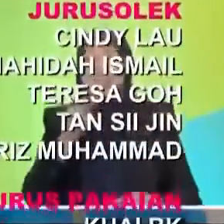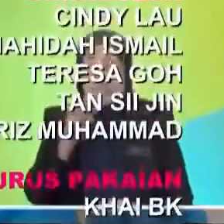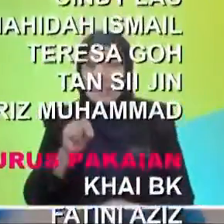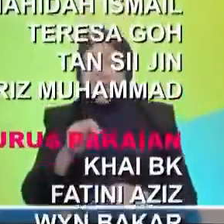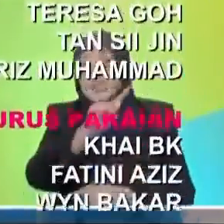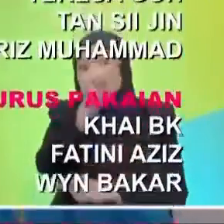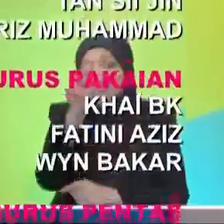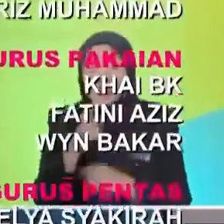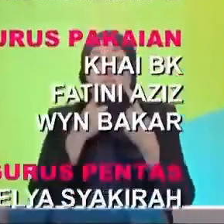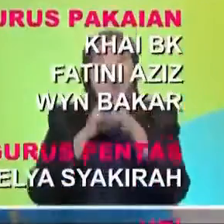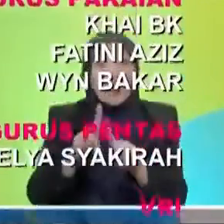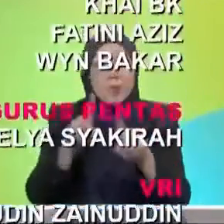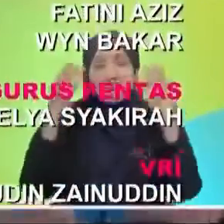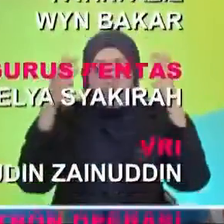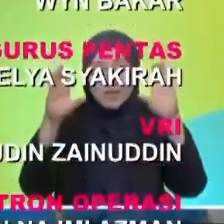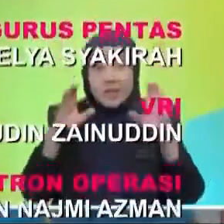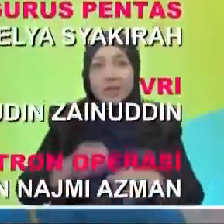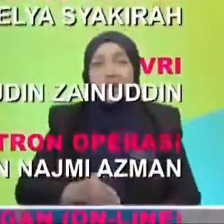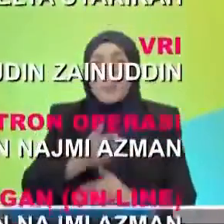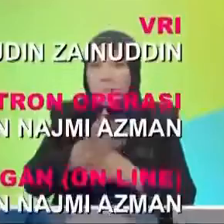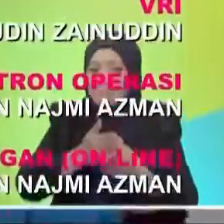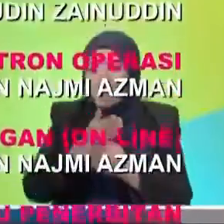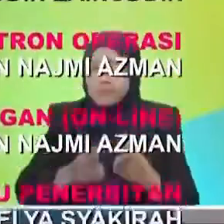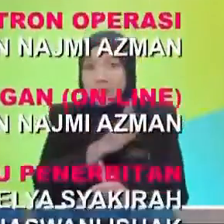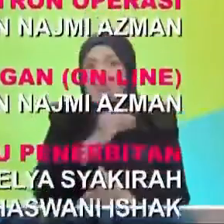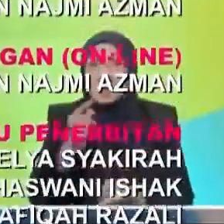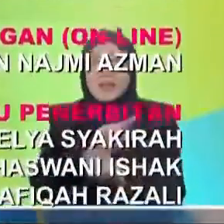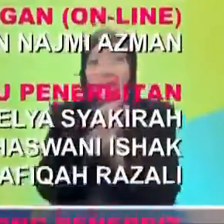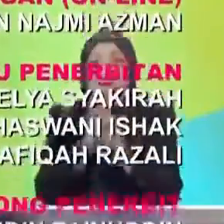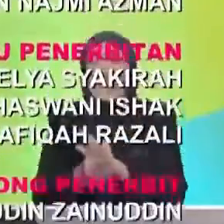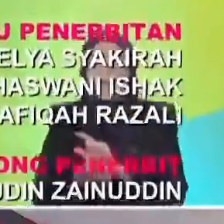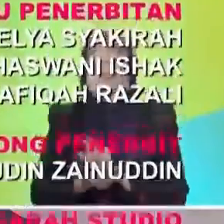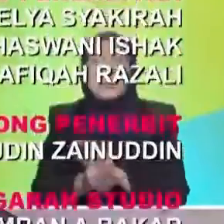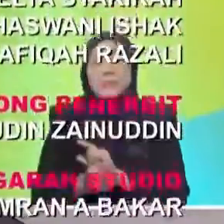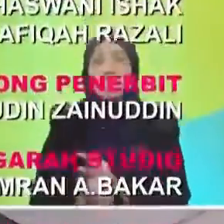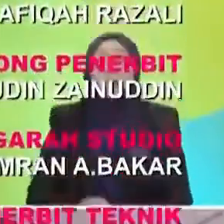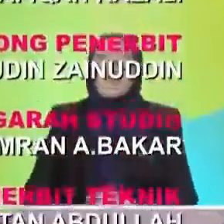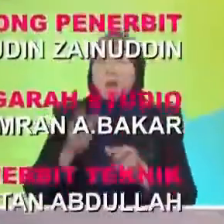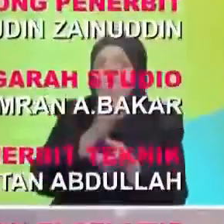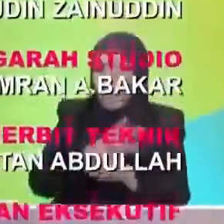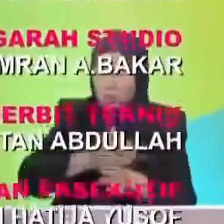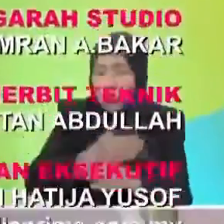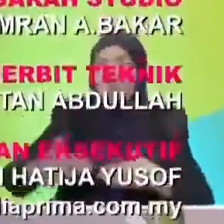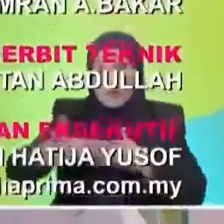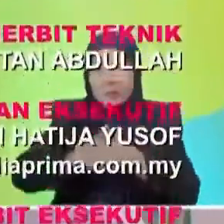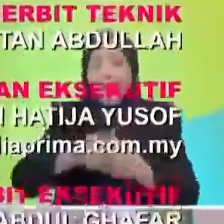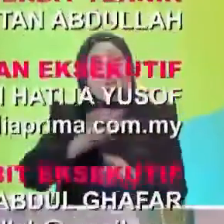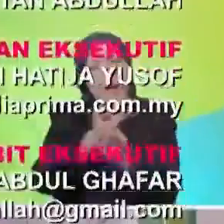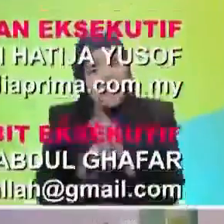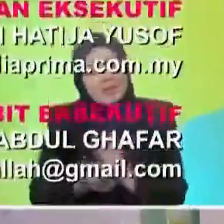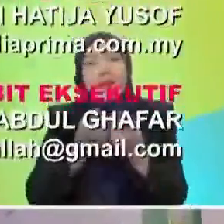jawab cikgu potong dan ganti. Jika potong depan,